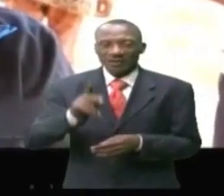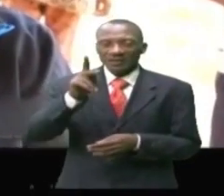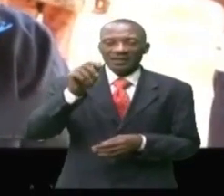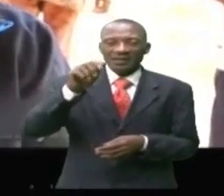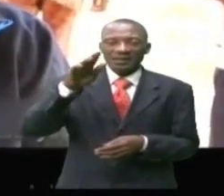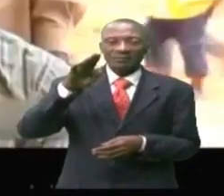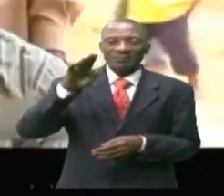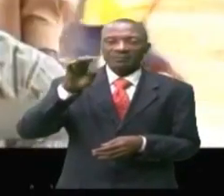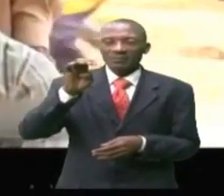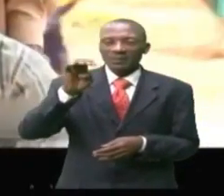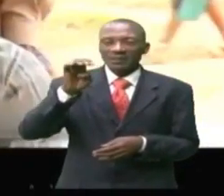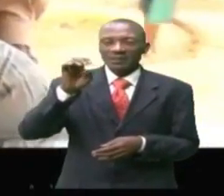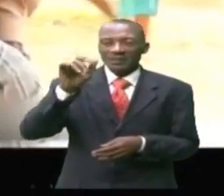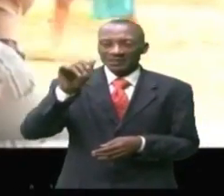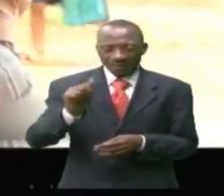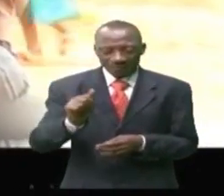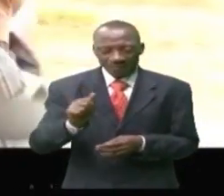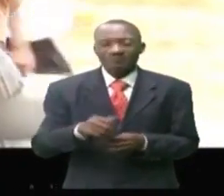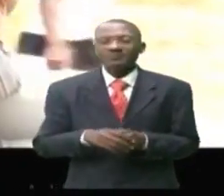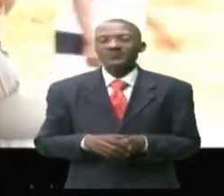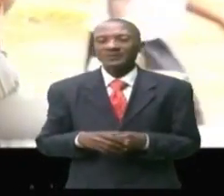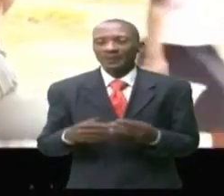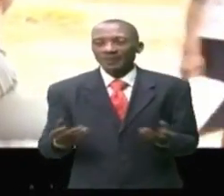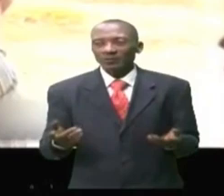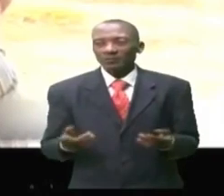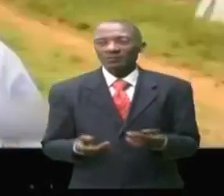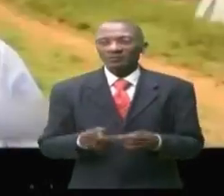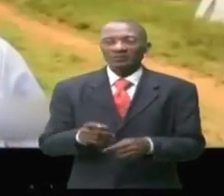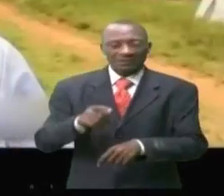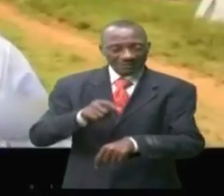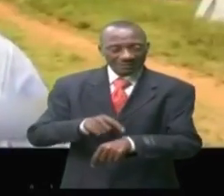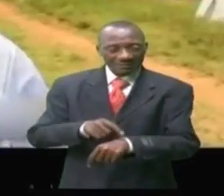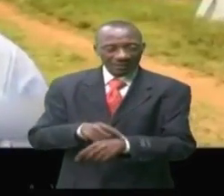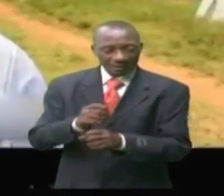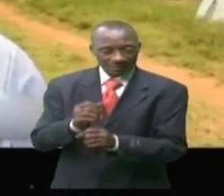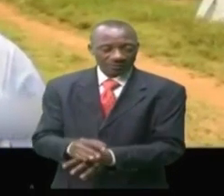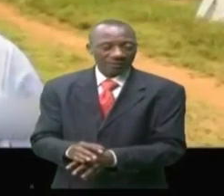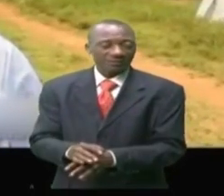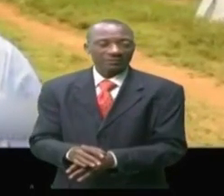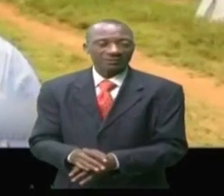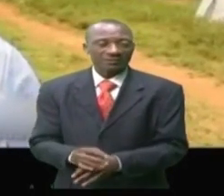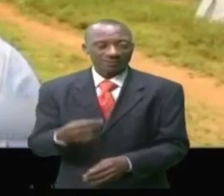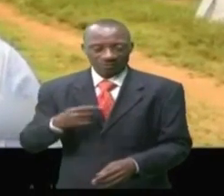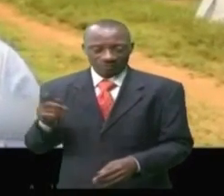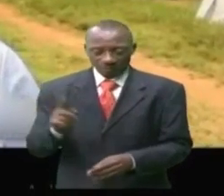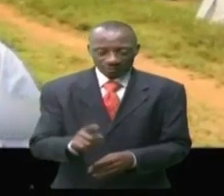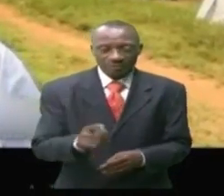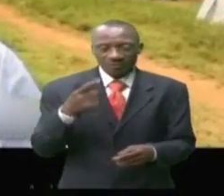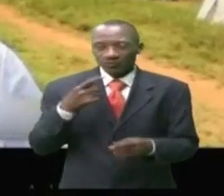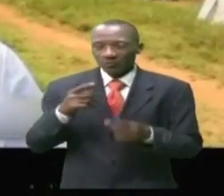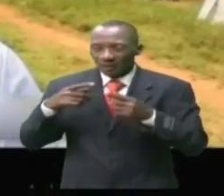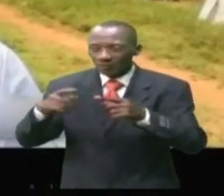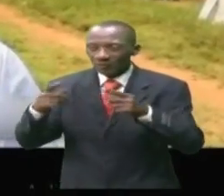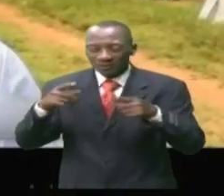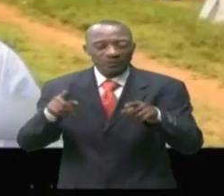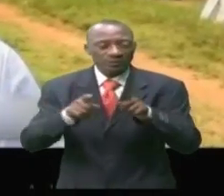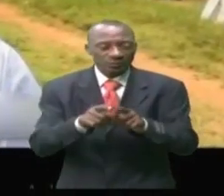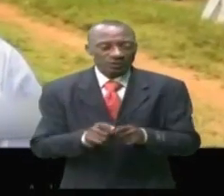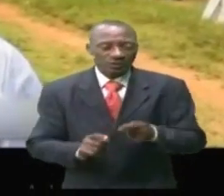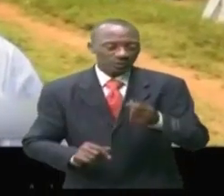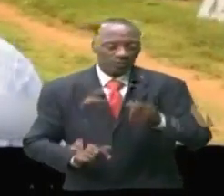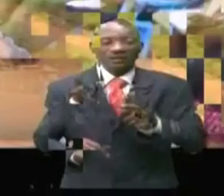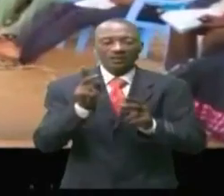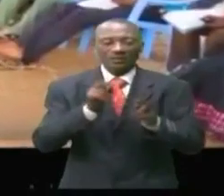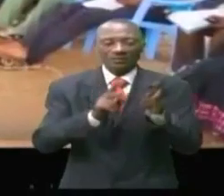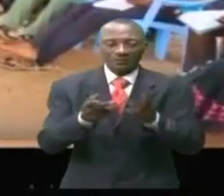est content. Je pense que le moment maintenant ne vont pas être retenus au niveau de nos structures de soins, au niveau de la zone de santé de